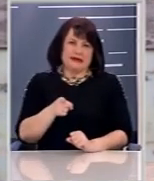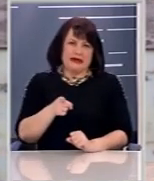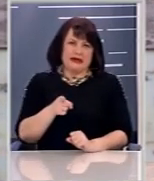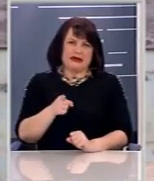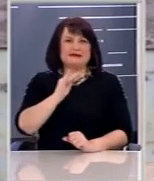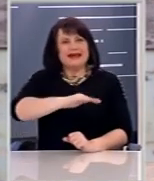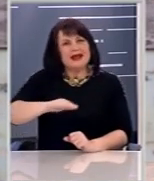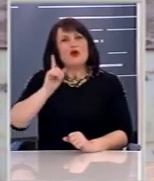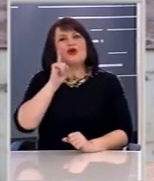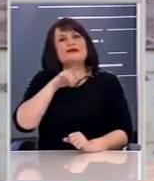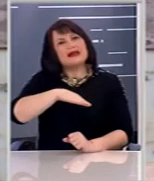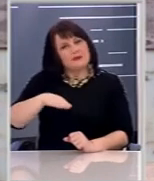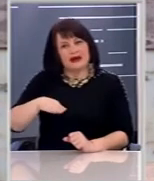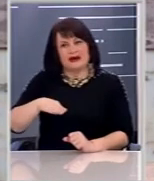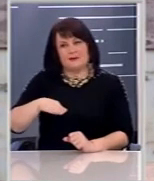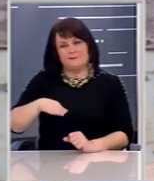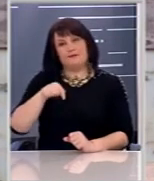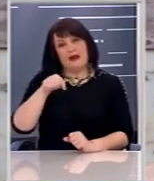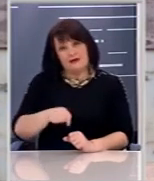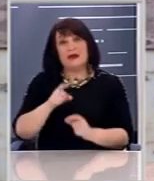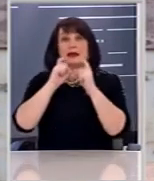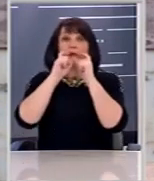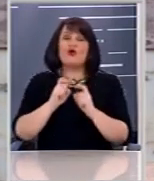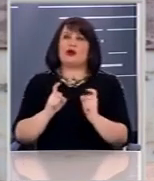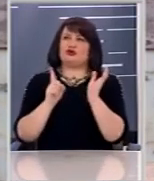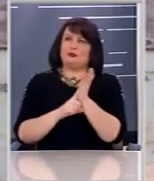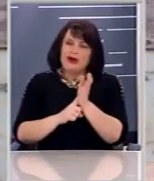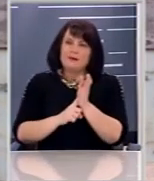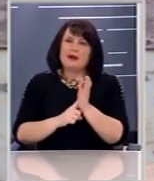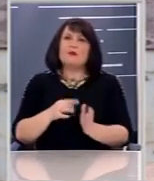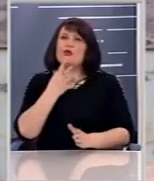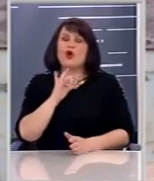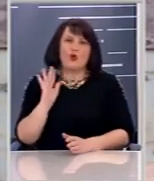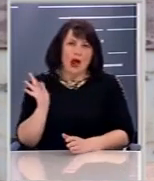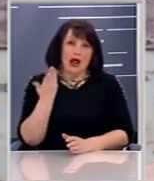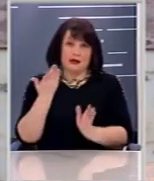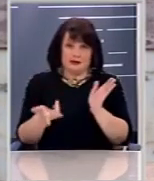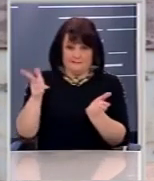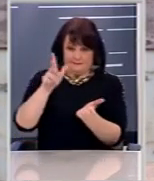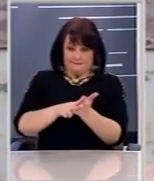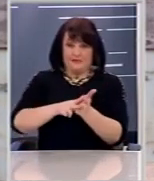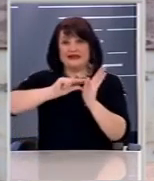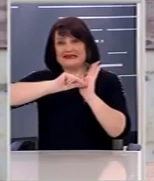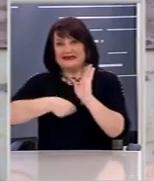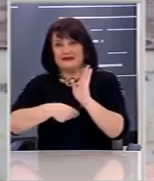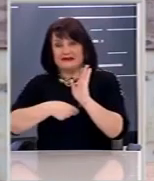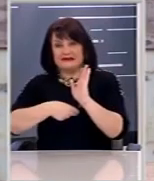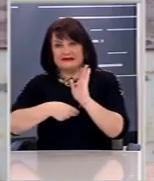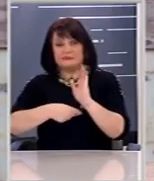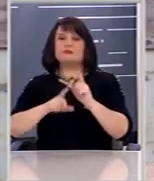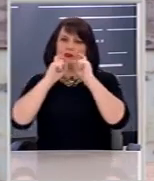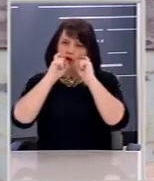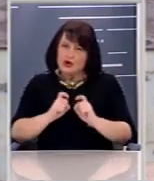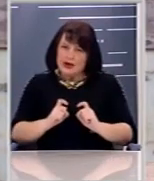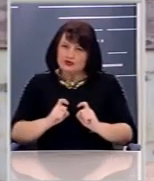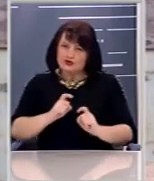ανήλικων κοριτσιών. Είναι μια υποχρέωση, γιατί αν επικυρωθεί αυτή η σύμβαση θα υποχρεωθούν